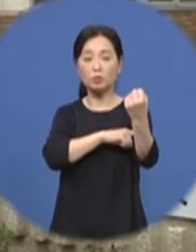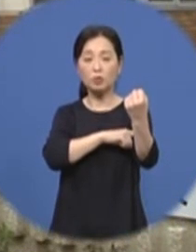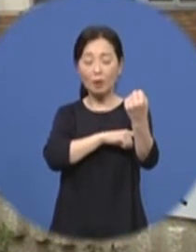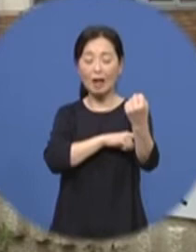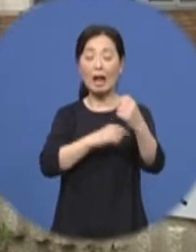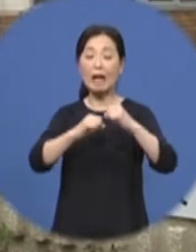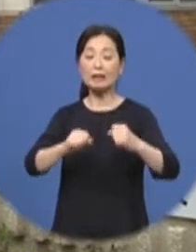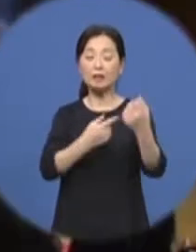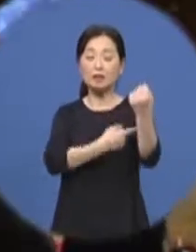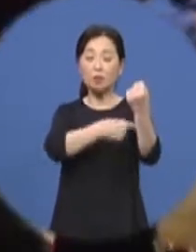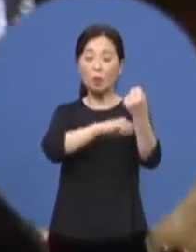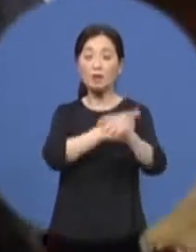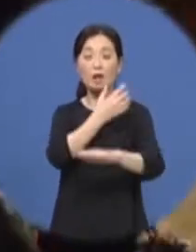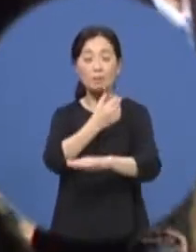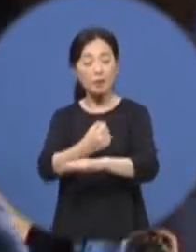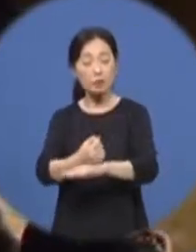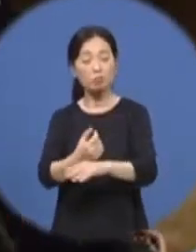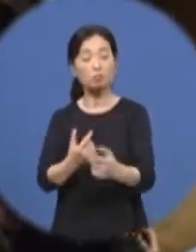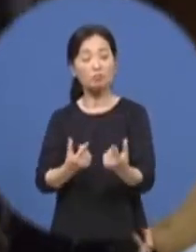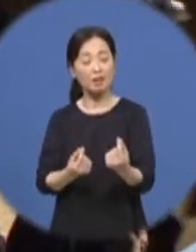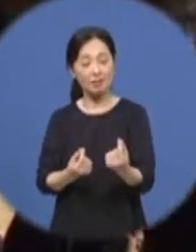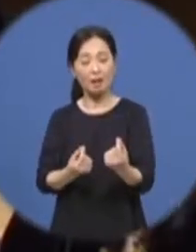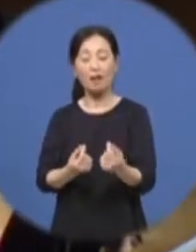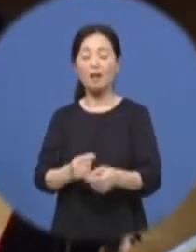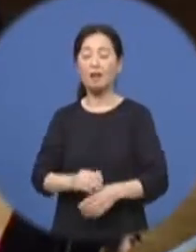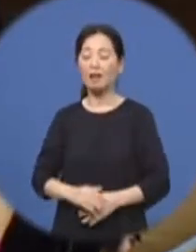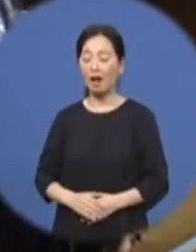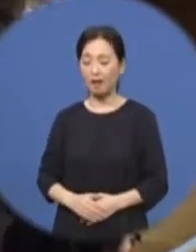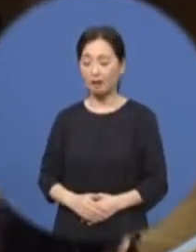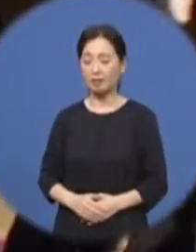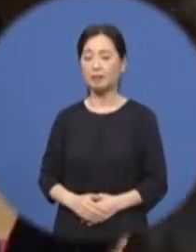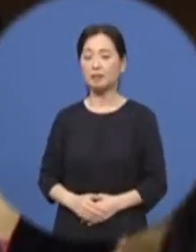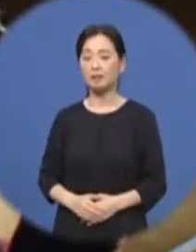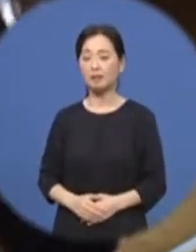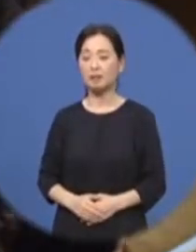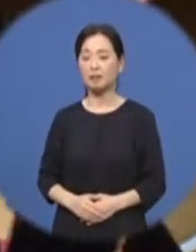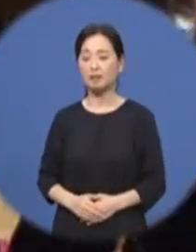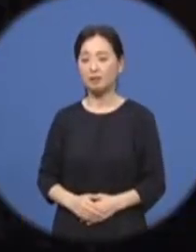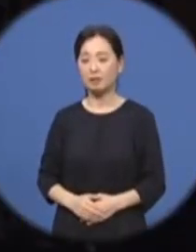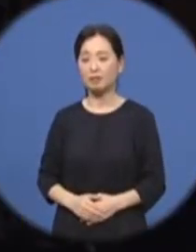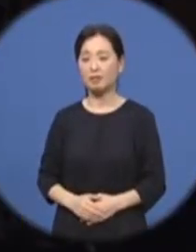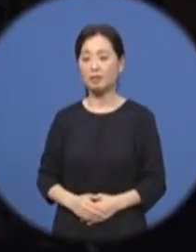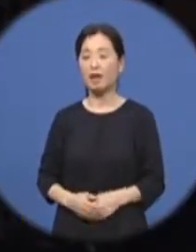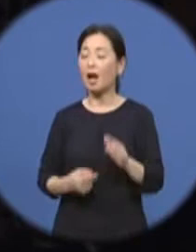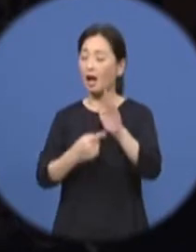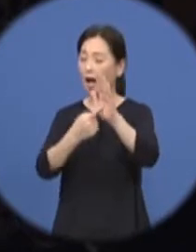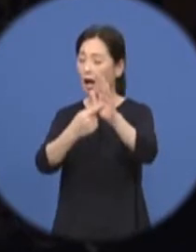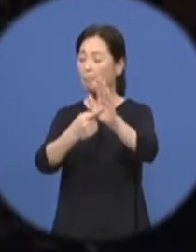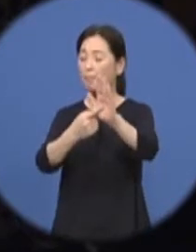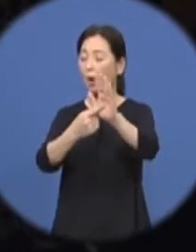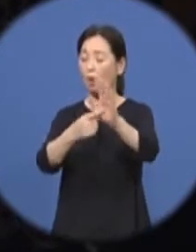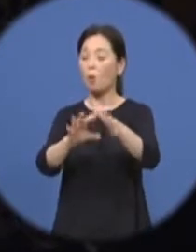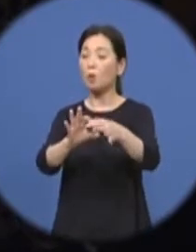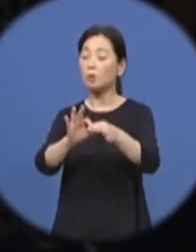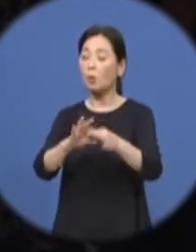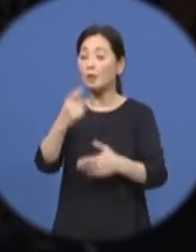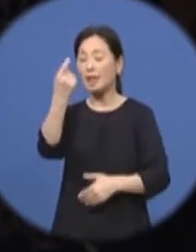身につけるということなんですよね、はいはい、 舞台を通してですね、私が一番学んだこと